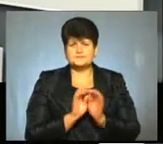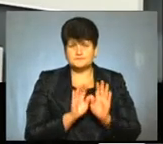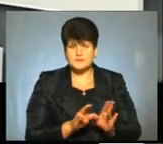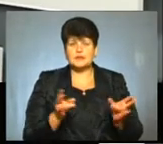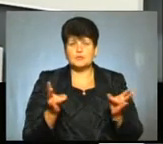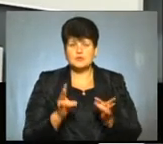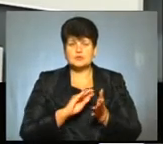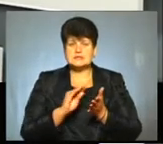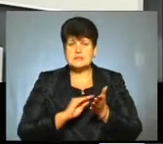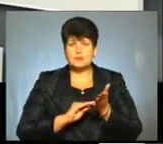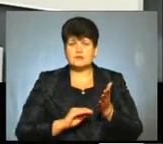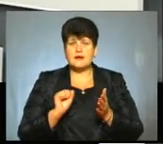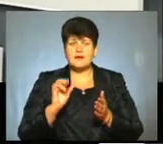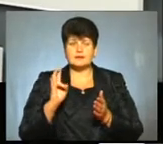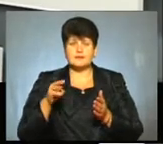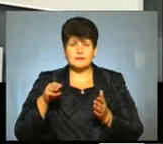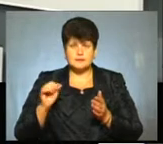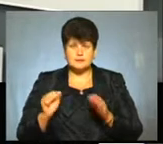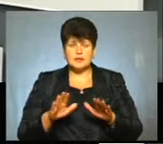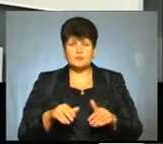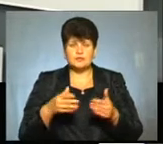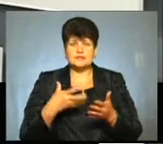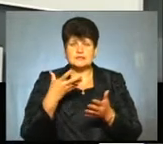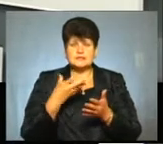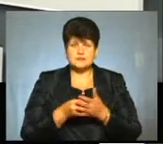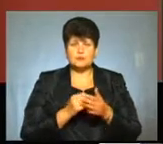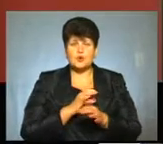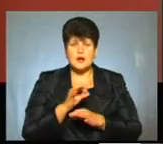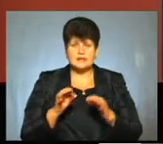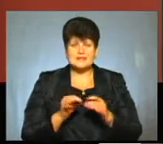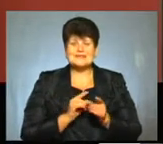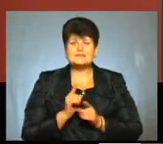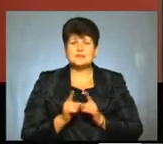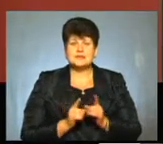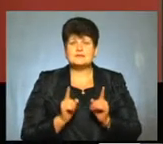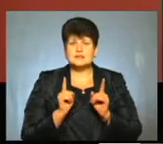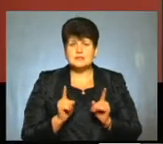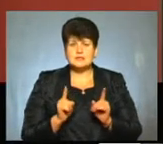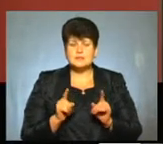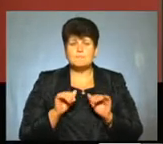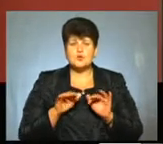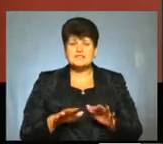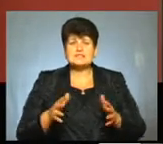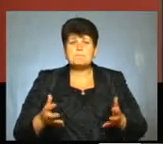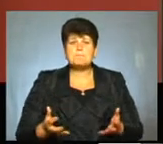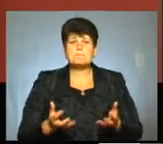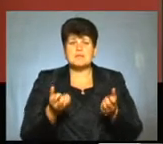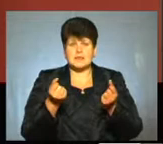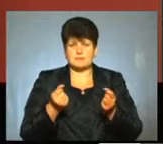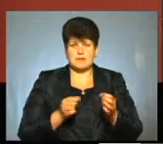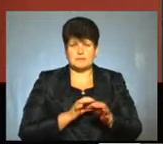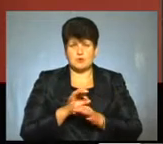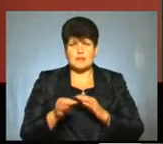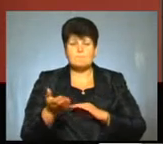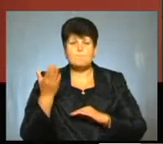сама. Необхідно заповнити анкету і подати на свій проект. Змінився тільки процес підтримки самих проектів,